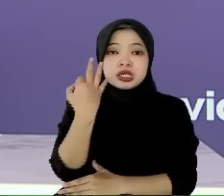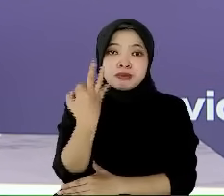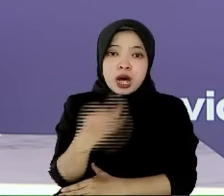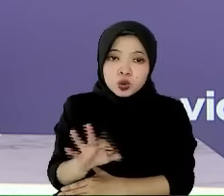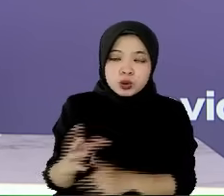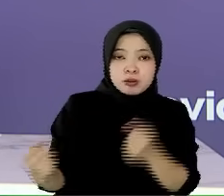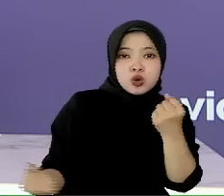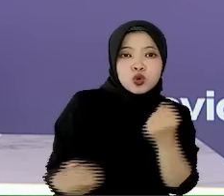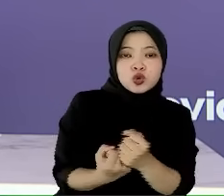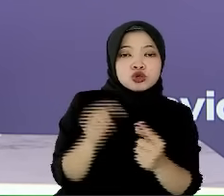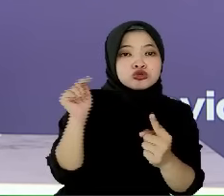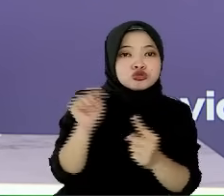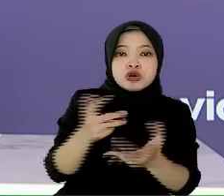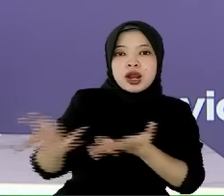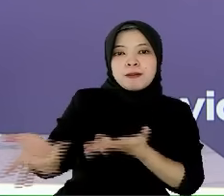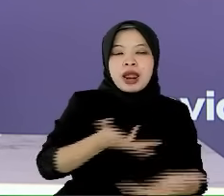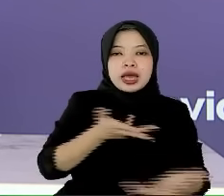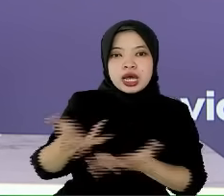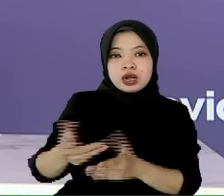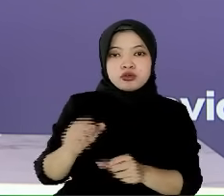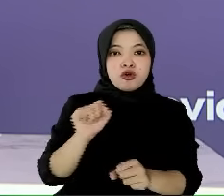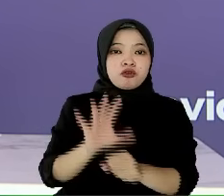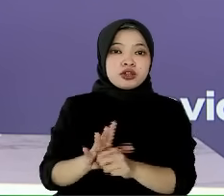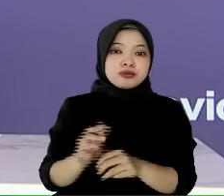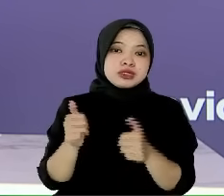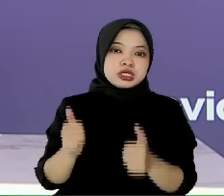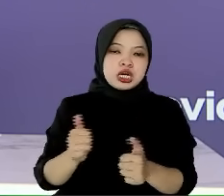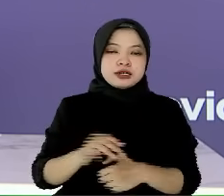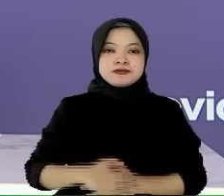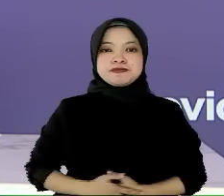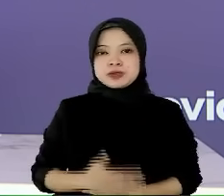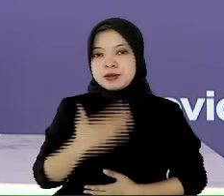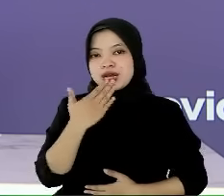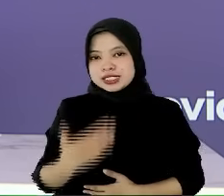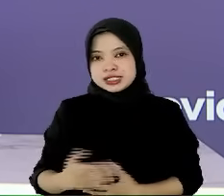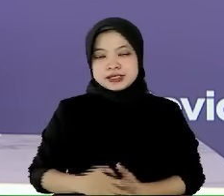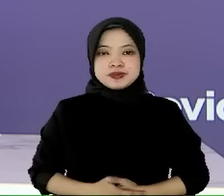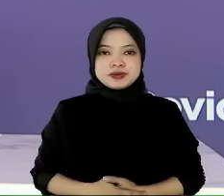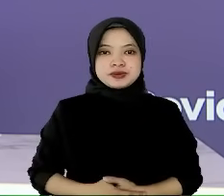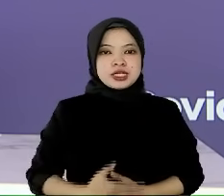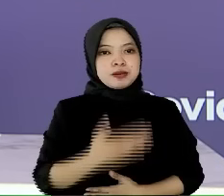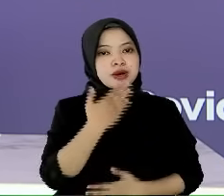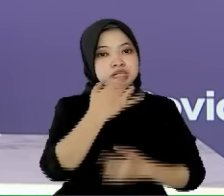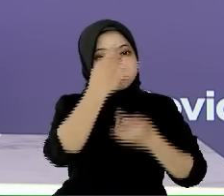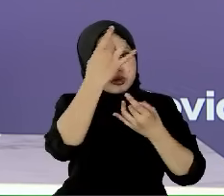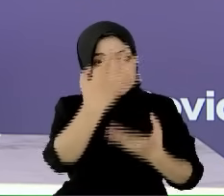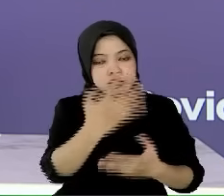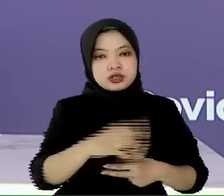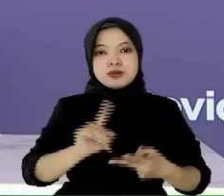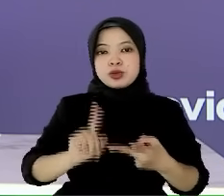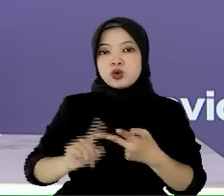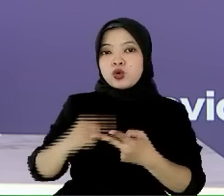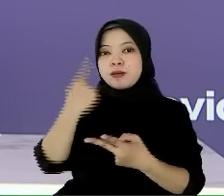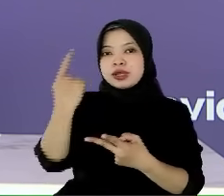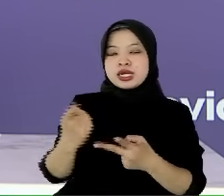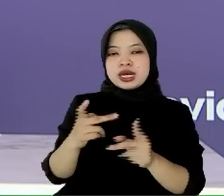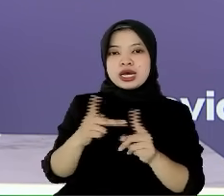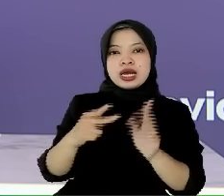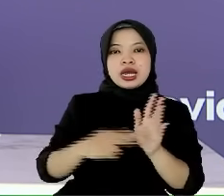untuk mendukung pelayanan COVID-19. Terima kasih. Terima kasih Prof. Pertanyaan kedua